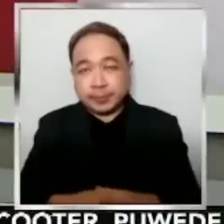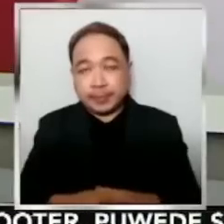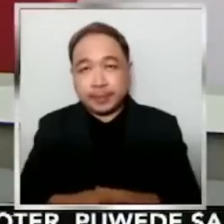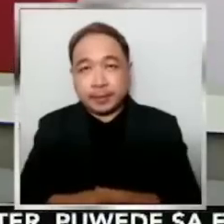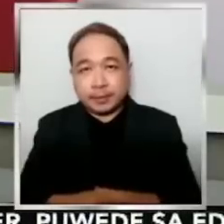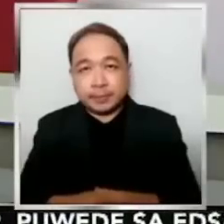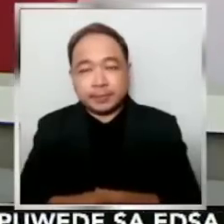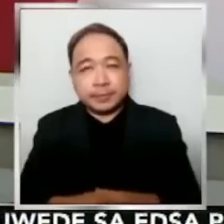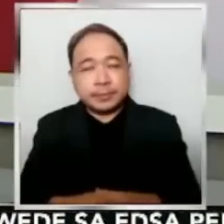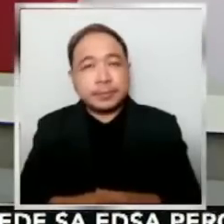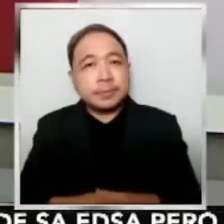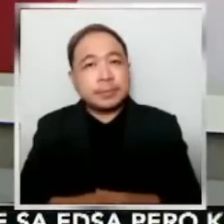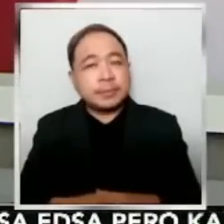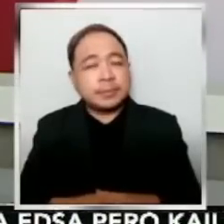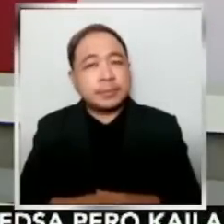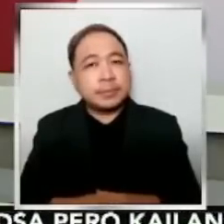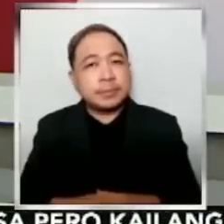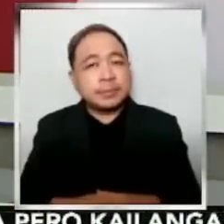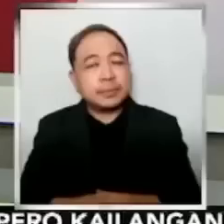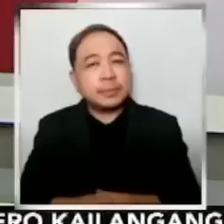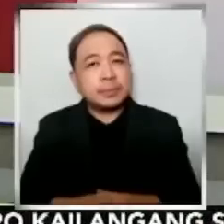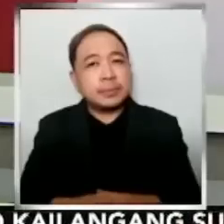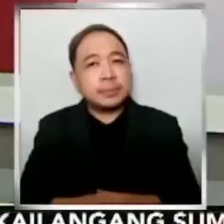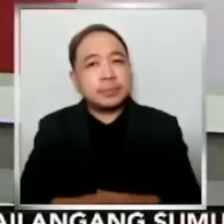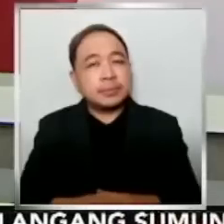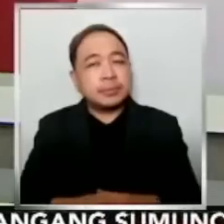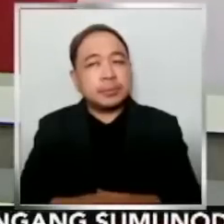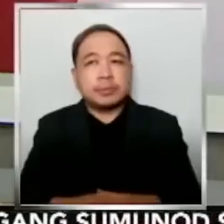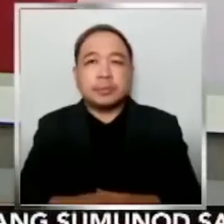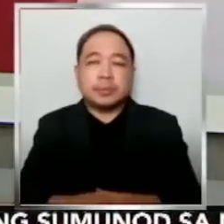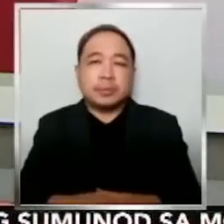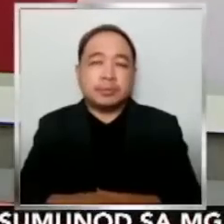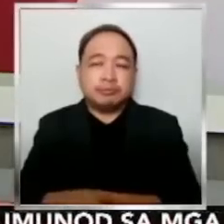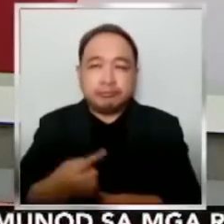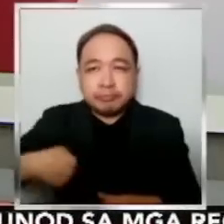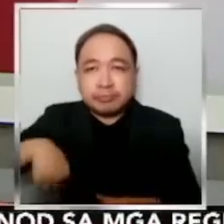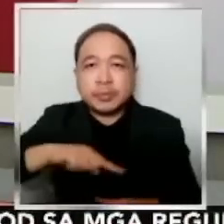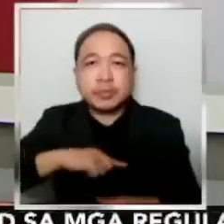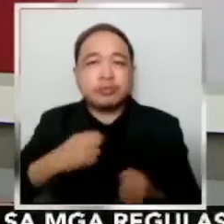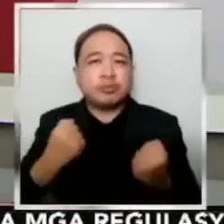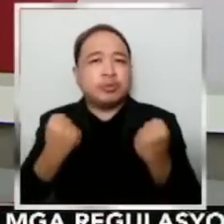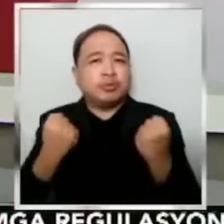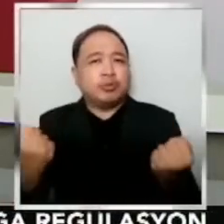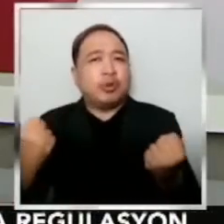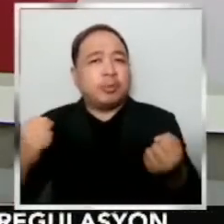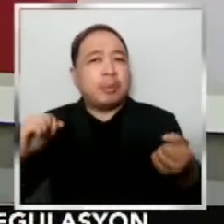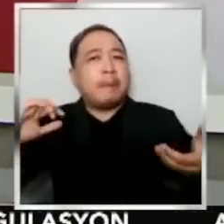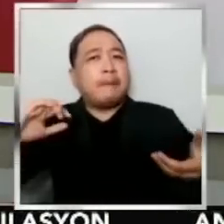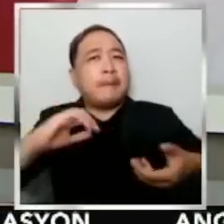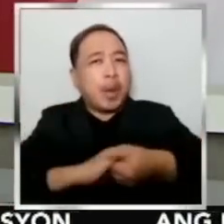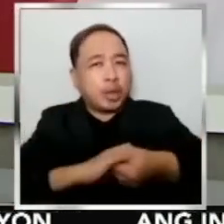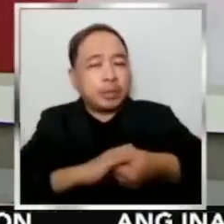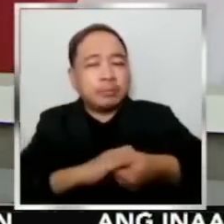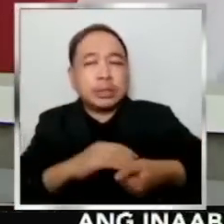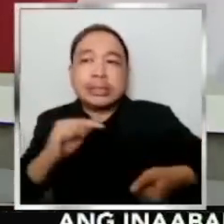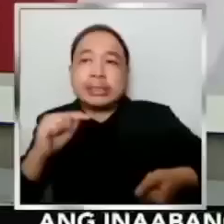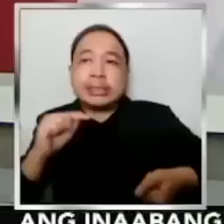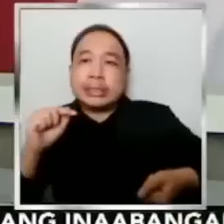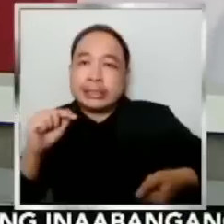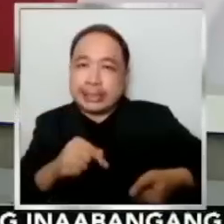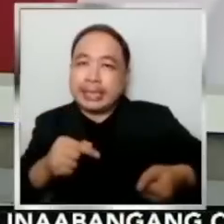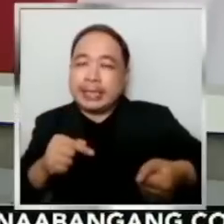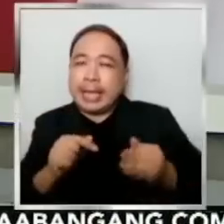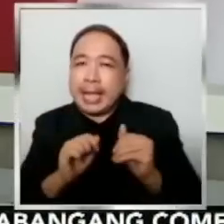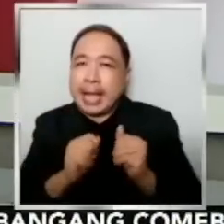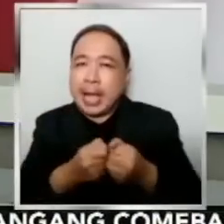our strongest partner. Ganyan, inilarawan ni President-elect Bongbong Marcos ang China. Kaugnay ng